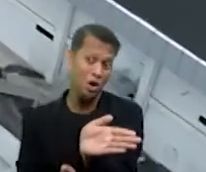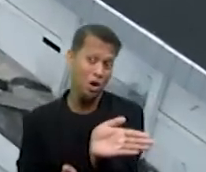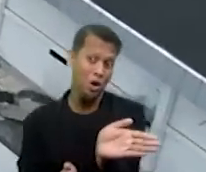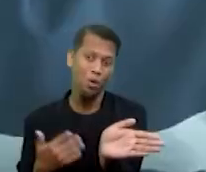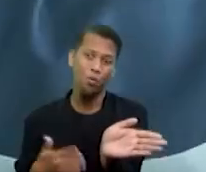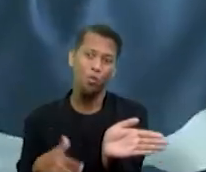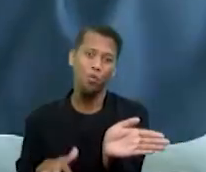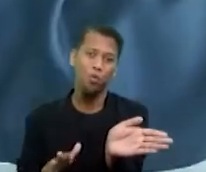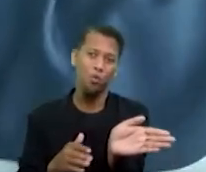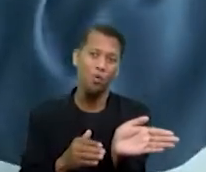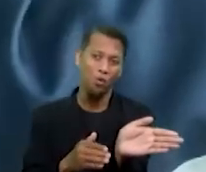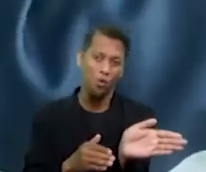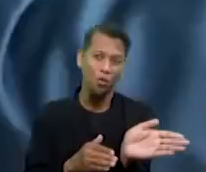lihat.